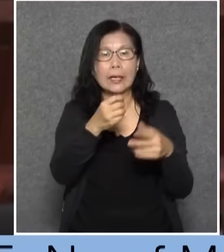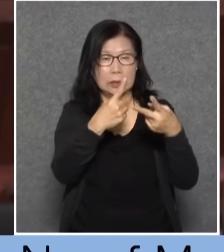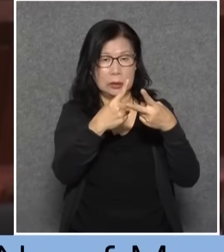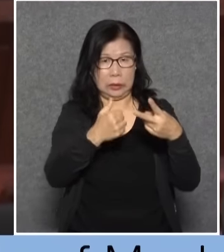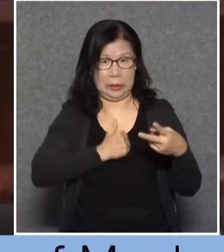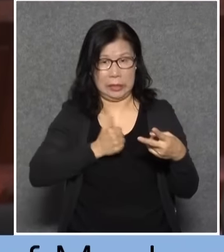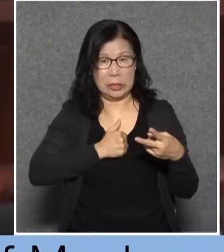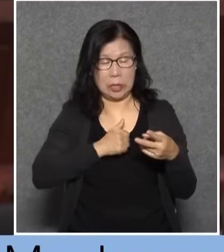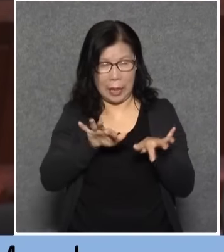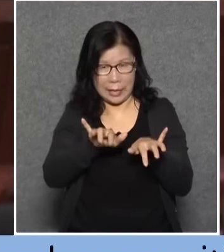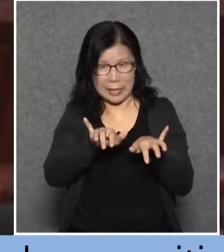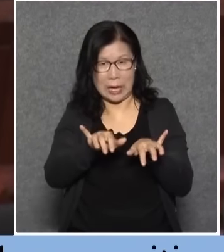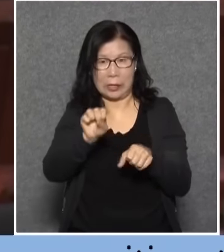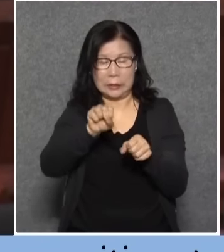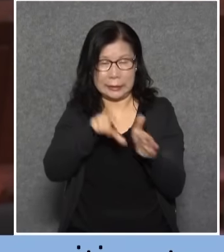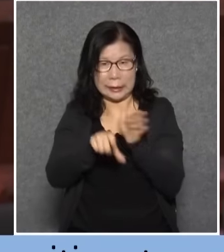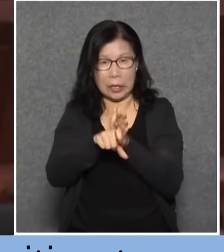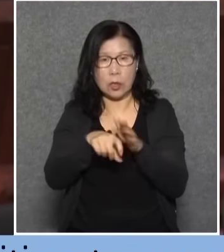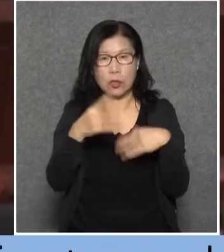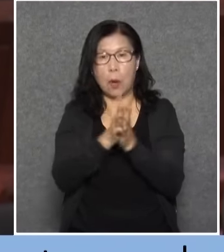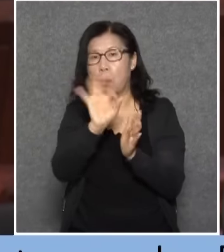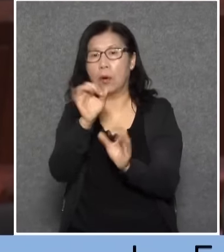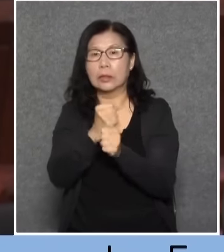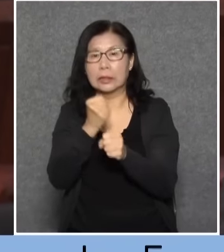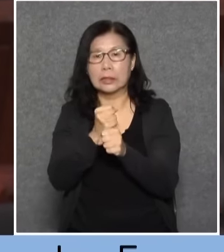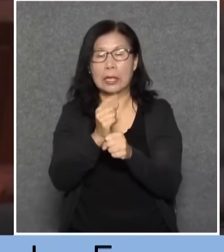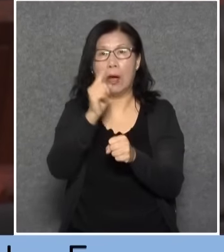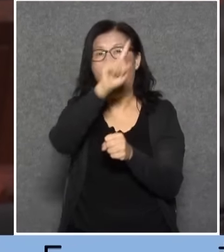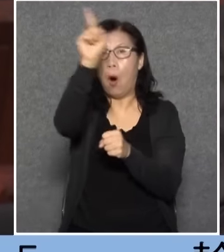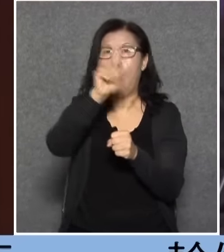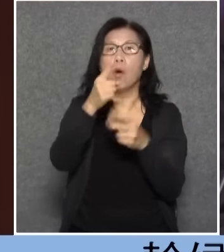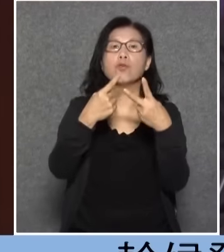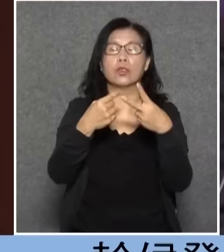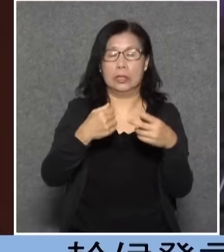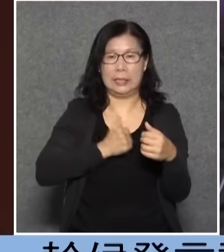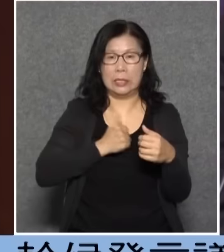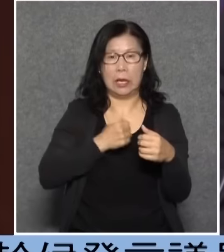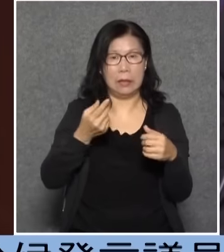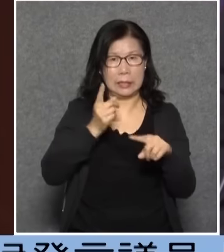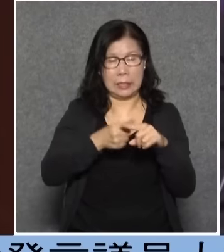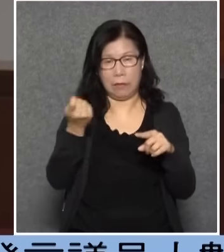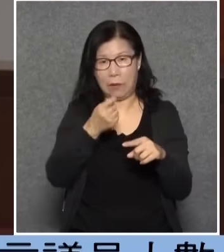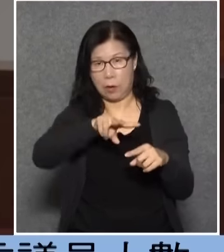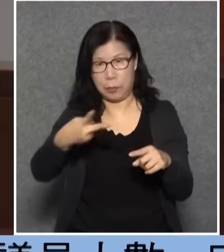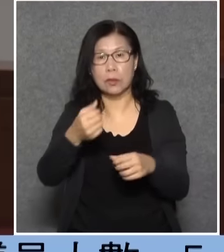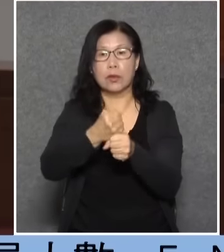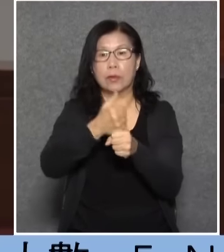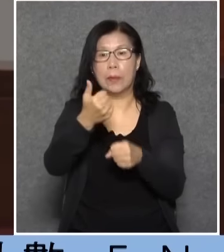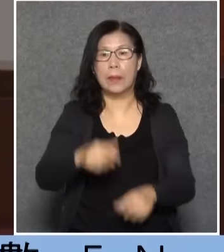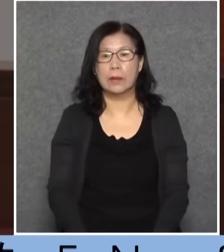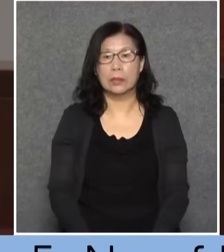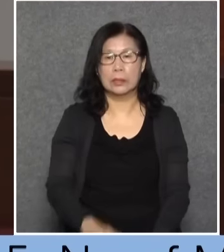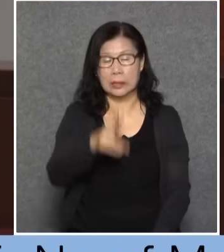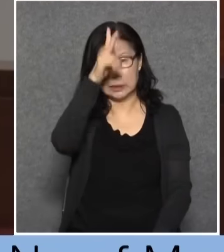所輸入的指令不獲執行，以便空管人員是盡快去更正。 黃毓民議員， 主席，審計